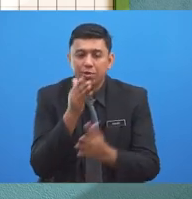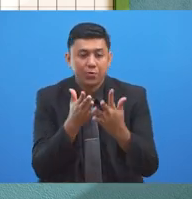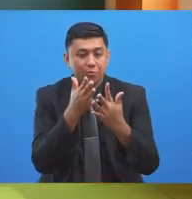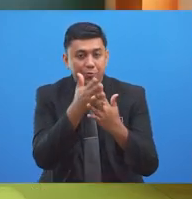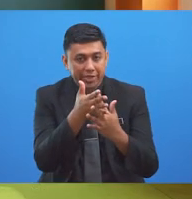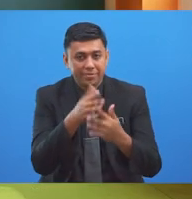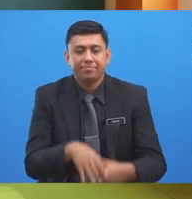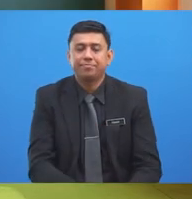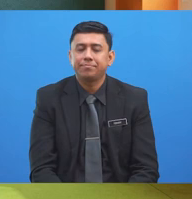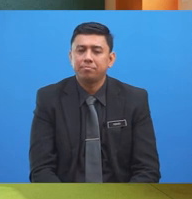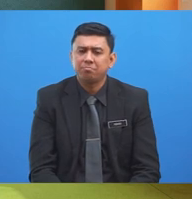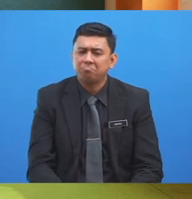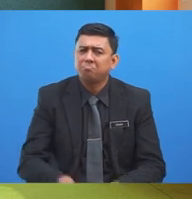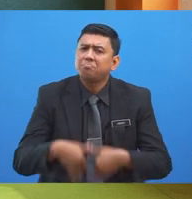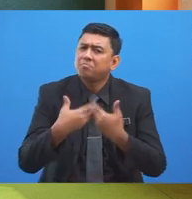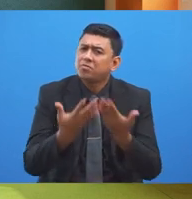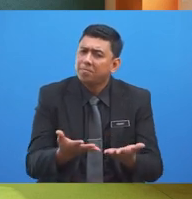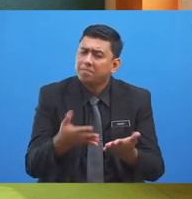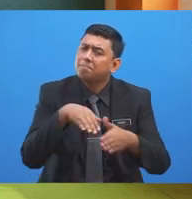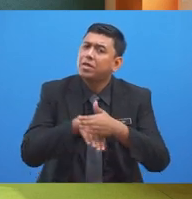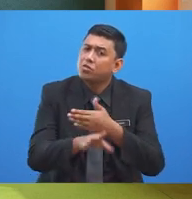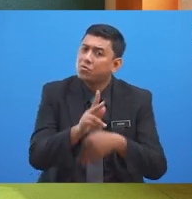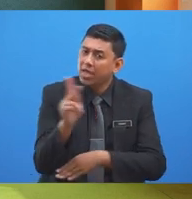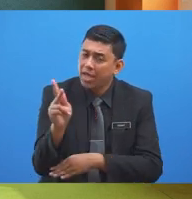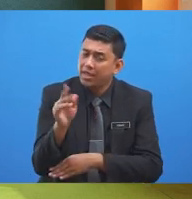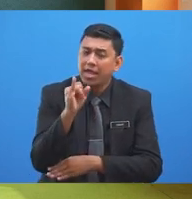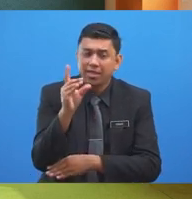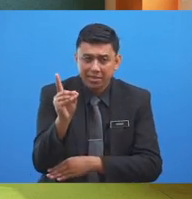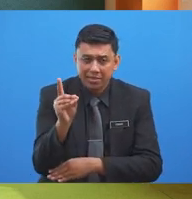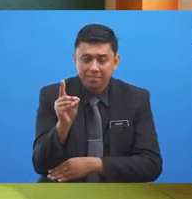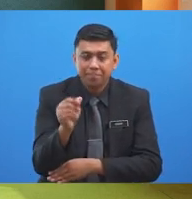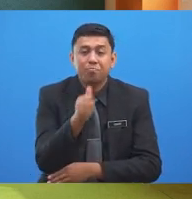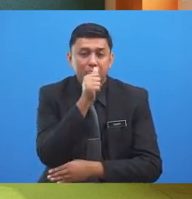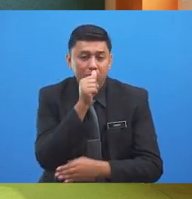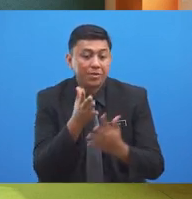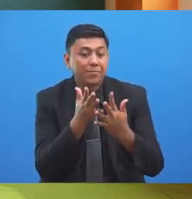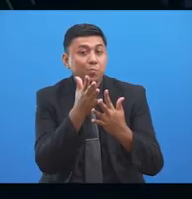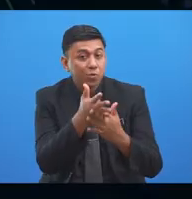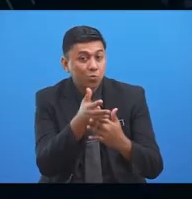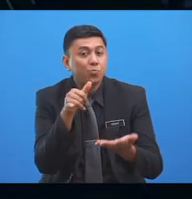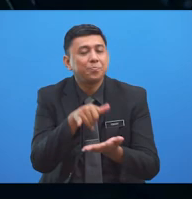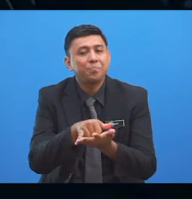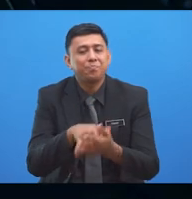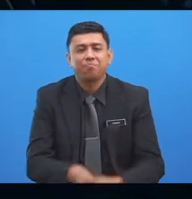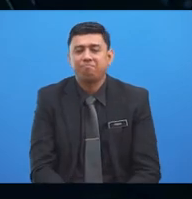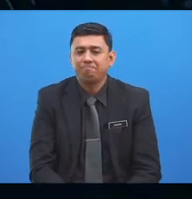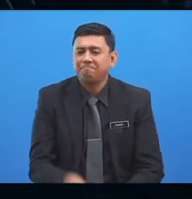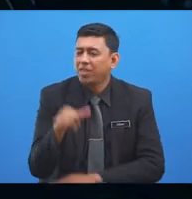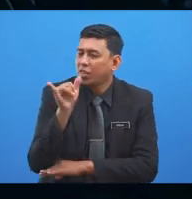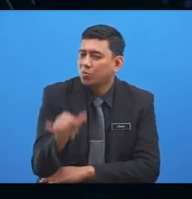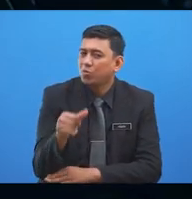laluan. Bagaimana murid-murid memasukkan ID pengguna dan kata laluan itu?